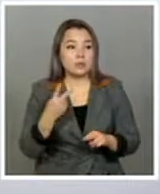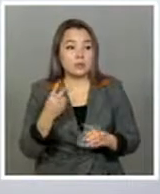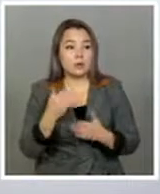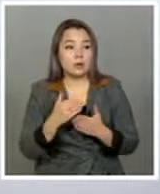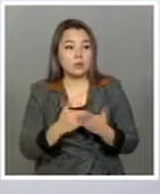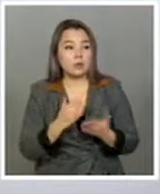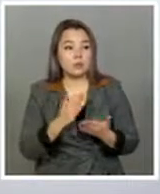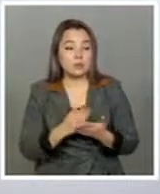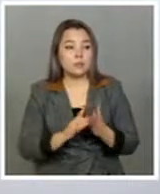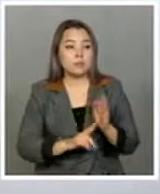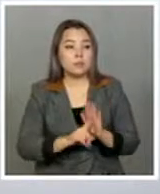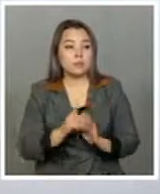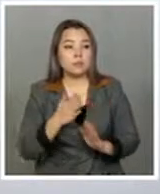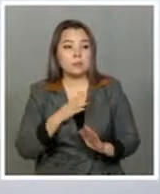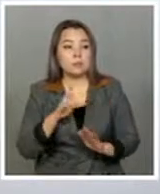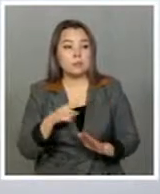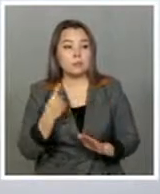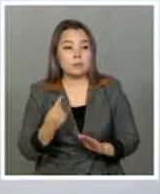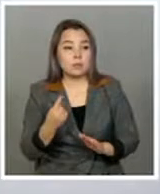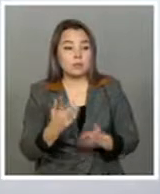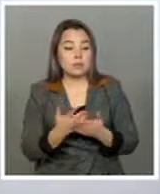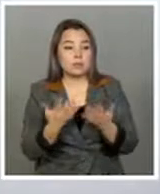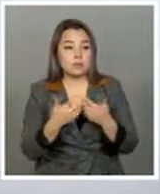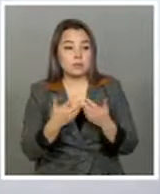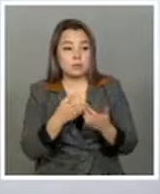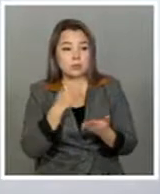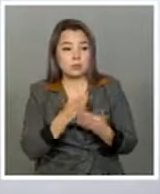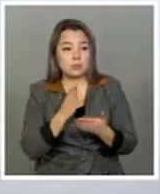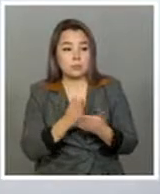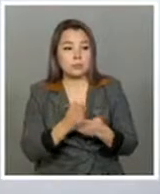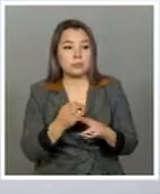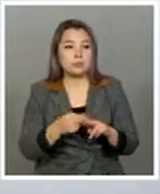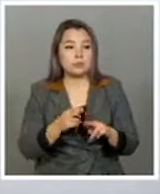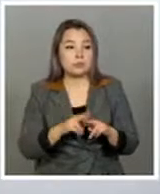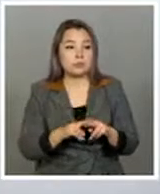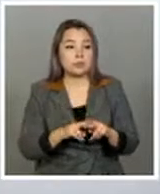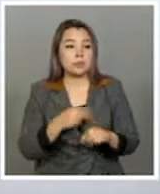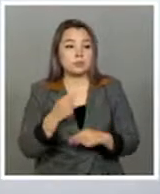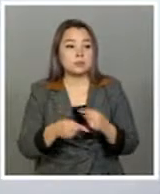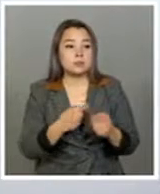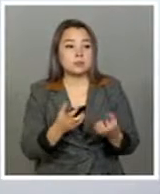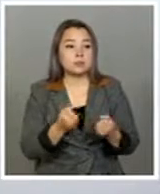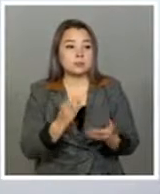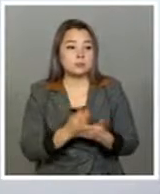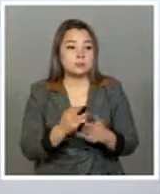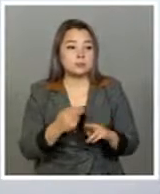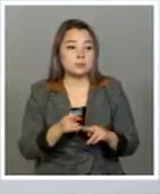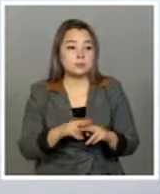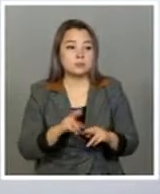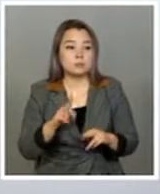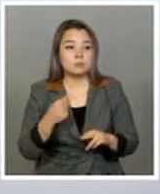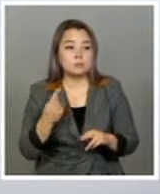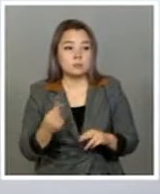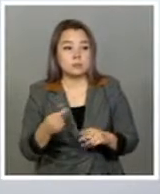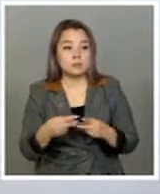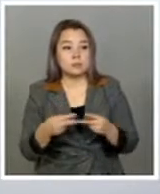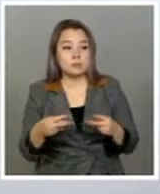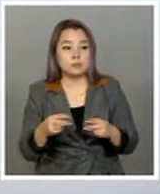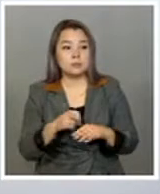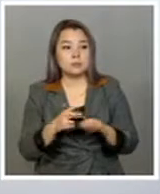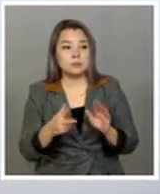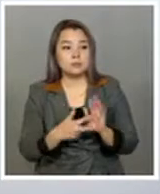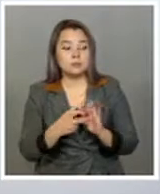қатардан алдыменен B1-ді өрнектеп алайық. Сонда келесіні алады екенбіз. Яғни B1 тең